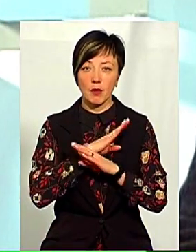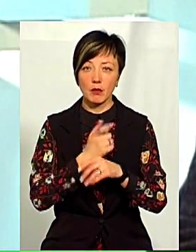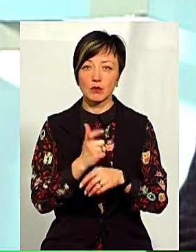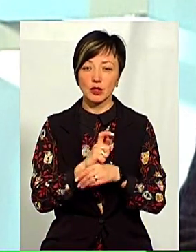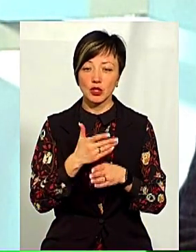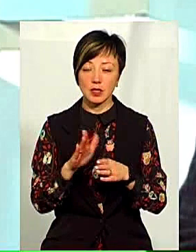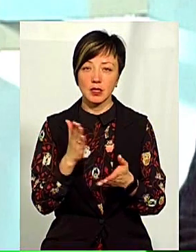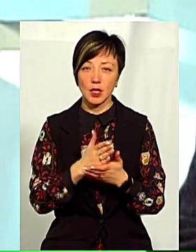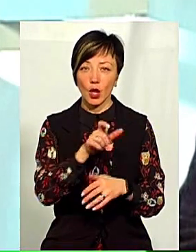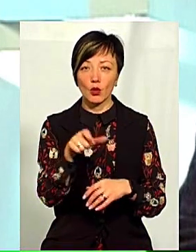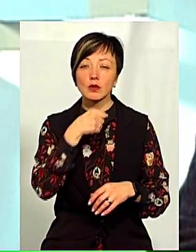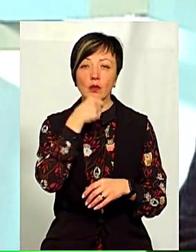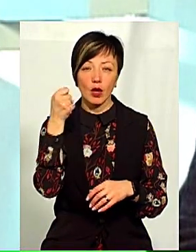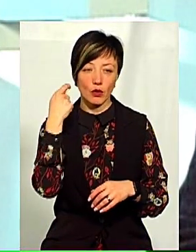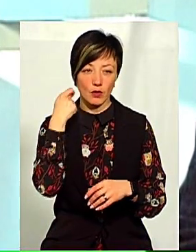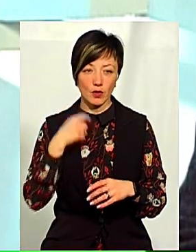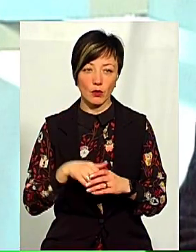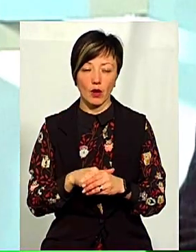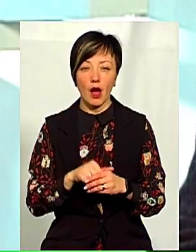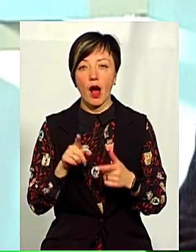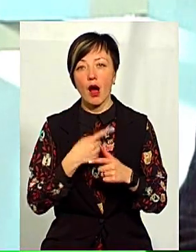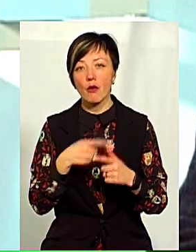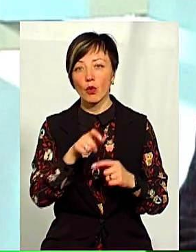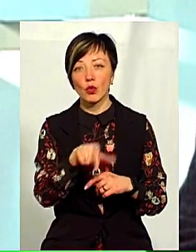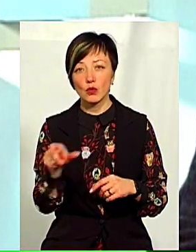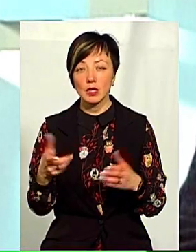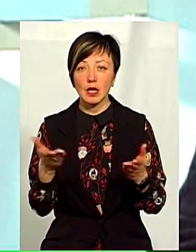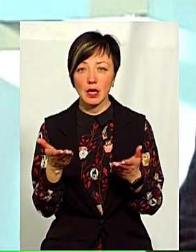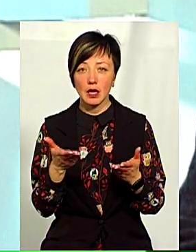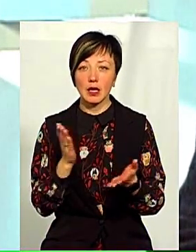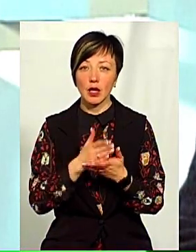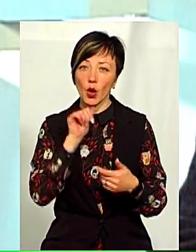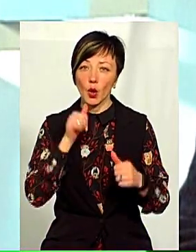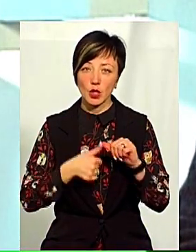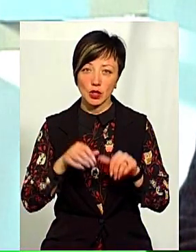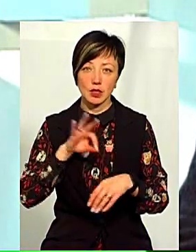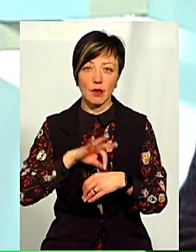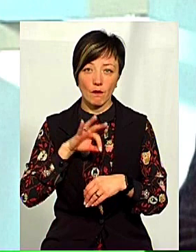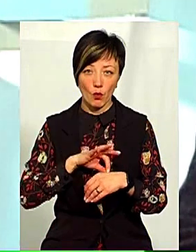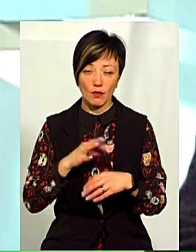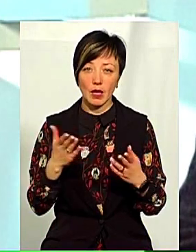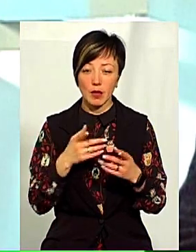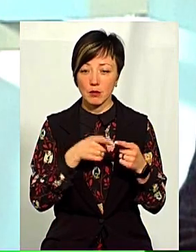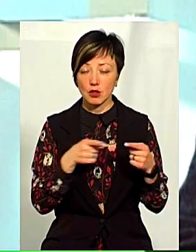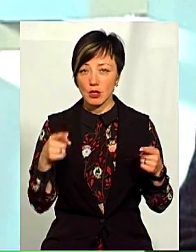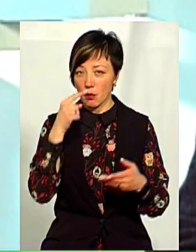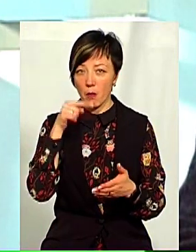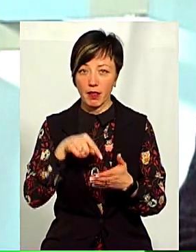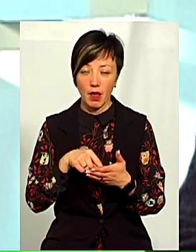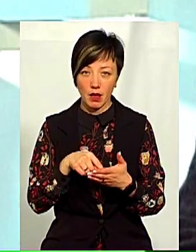більшу частину складають люди саме похилого віку. Або ті люди, в яких є хронічні захворювання, які під час